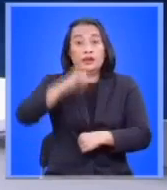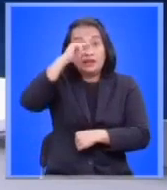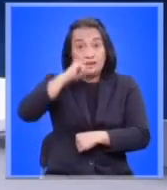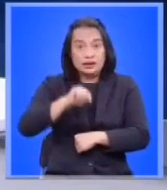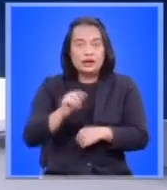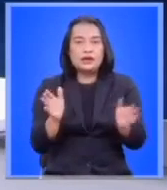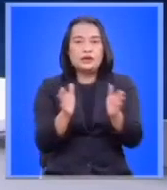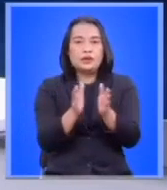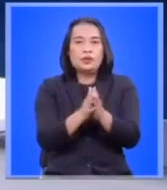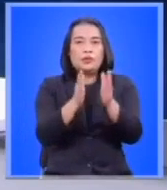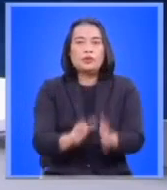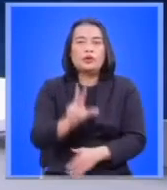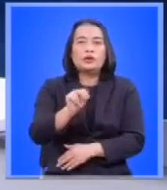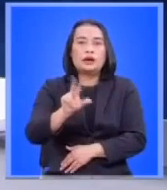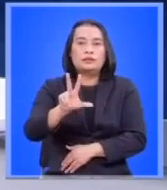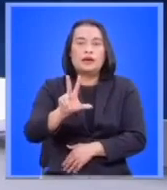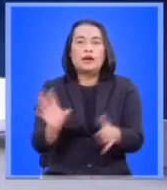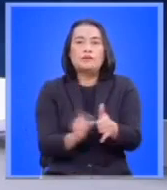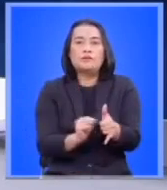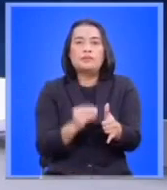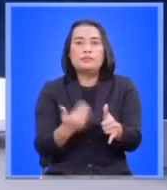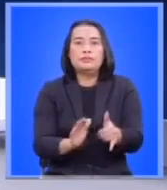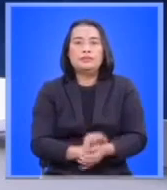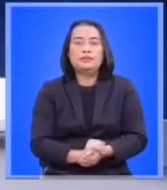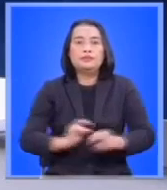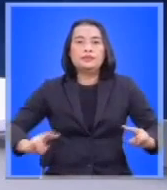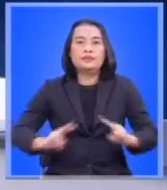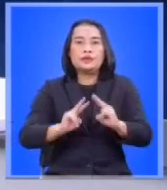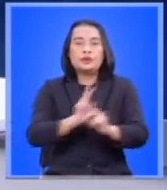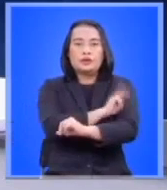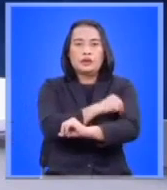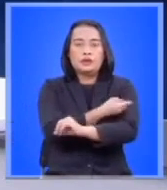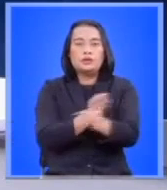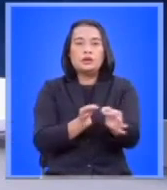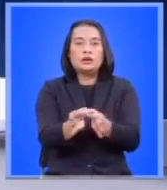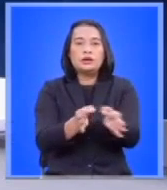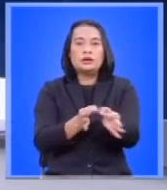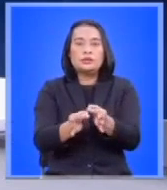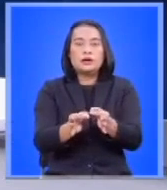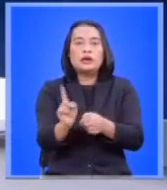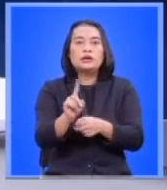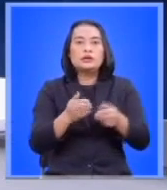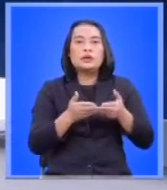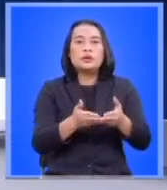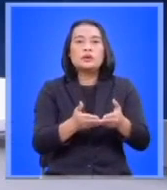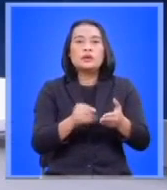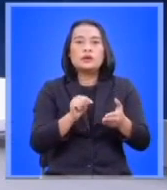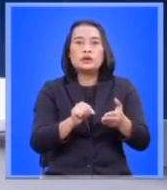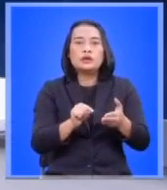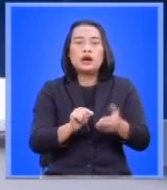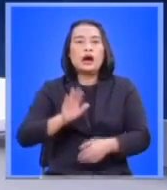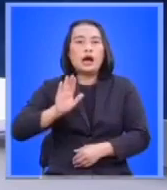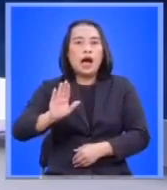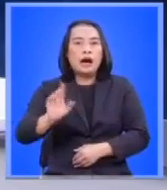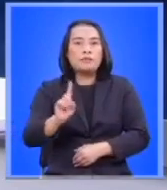วมแล้วเนี่ย33รายแล้วนะคะนอกจากนี้ทางกระทรวงสาธารณสุขยังชี้แจงกรณีที่เรือสำราญเวสเทอร์ดัมค่ะไม่อนุญาตให้ม